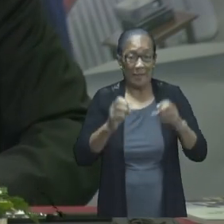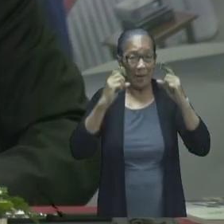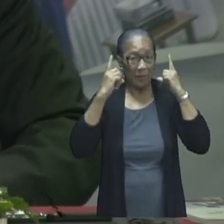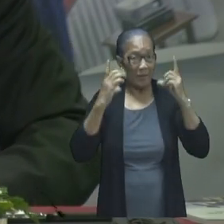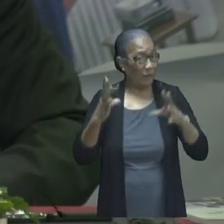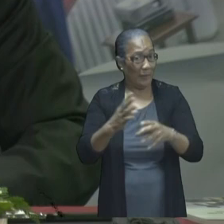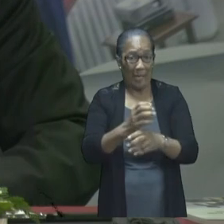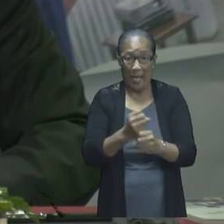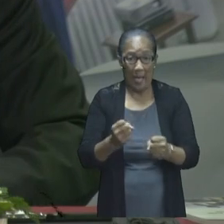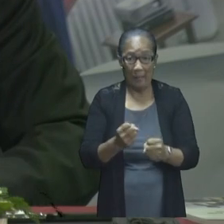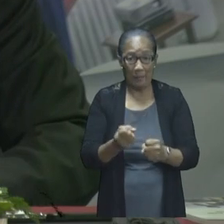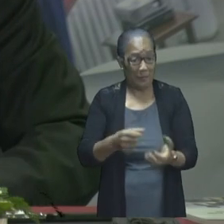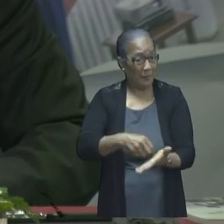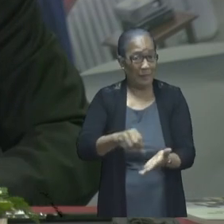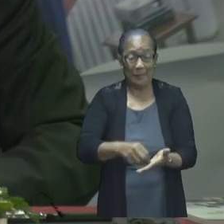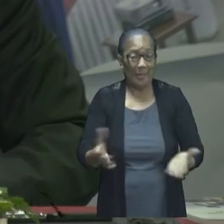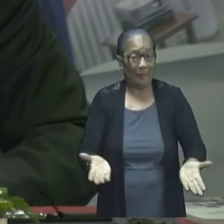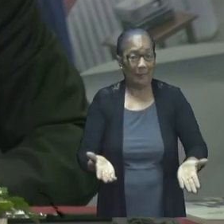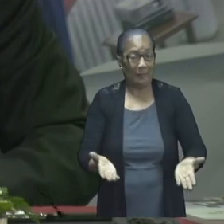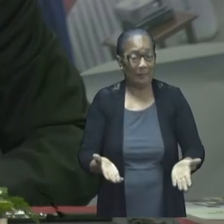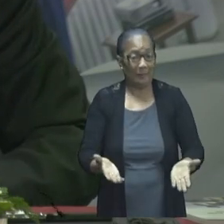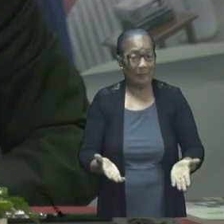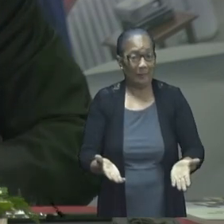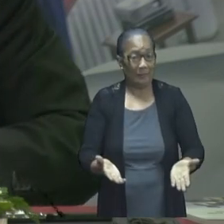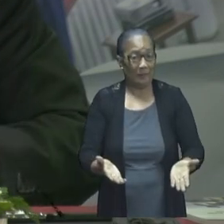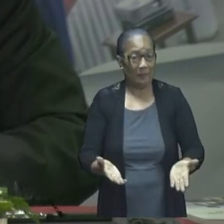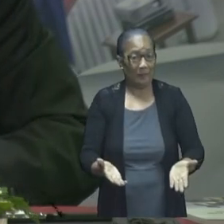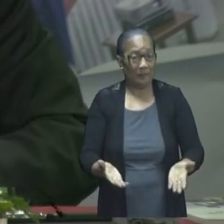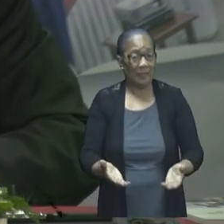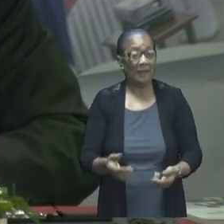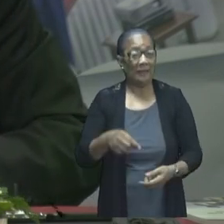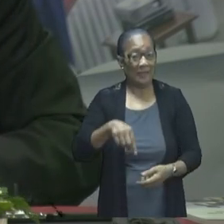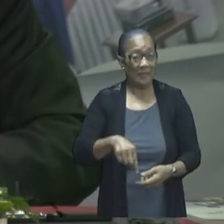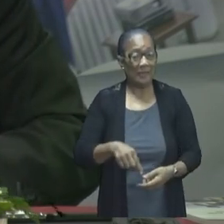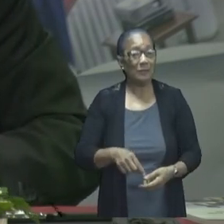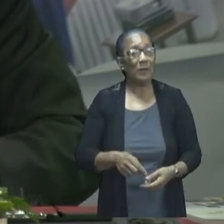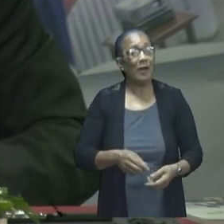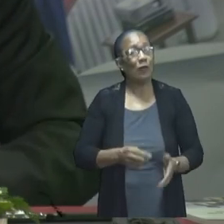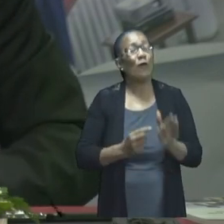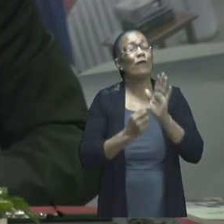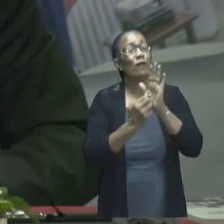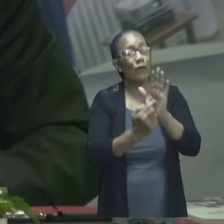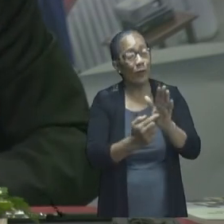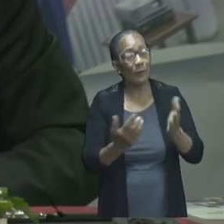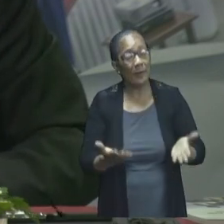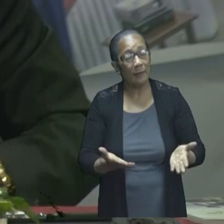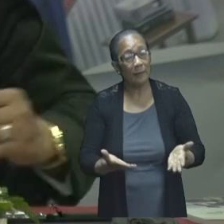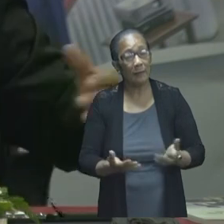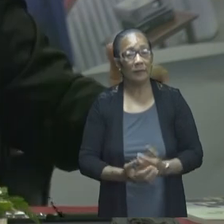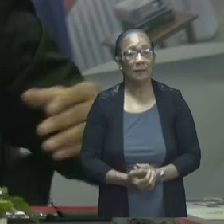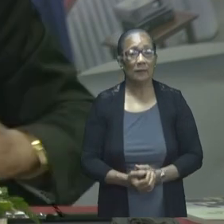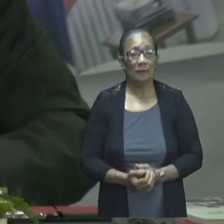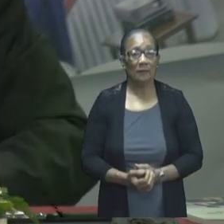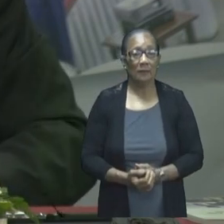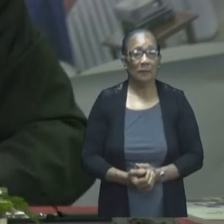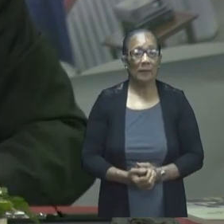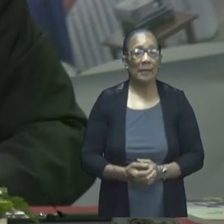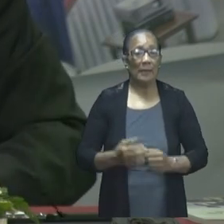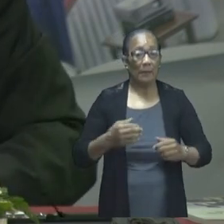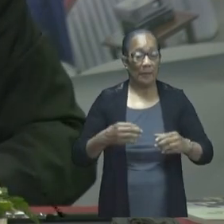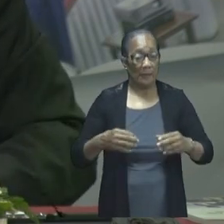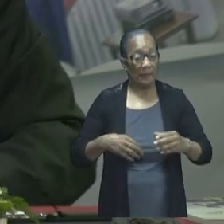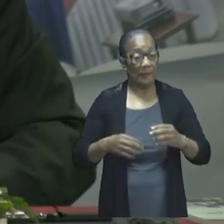geworden wereld en dat slachtoffer hiervan dus dit maar een indicatie maar nogmaals we waarbinnen de regeerde